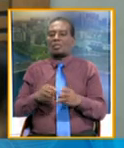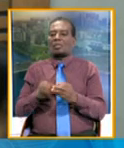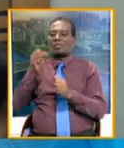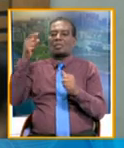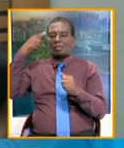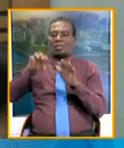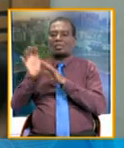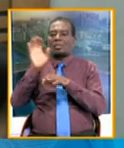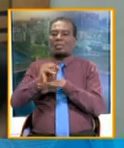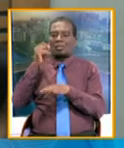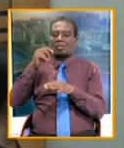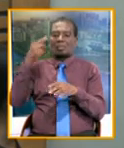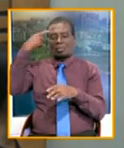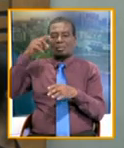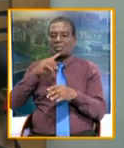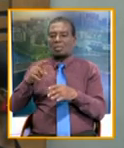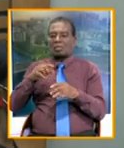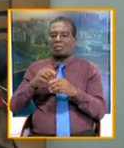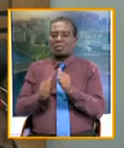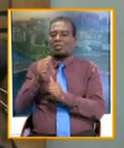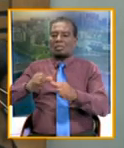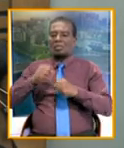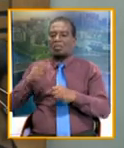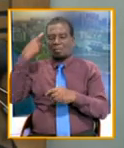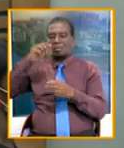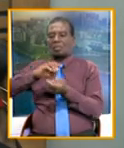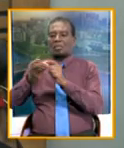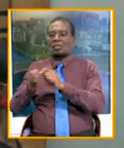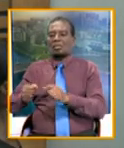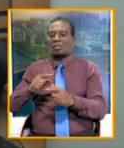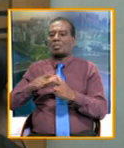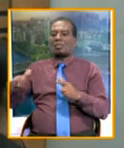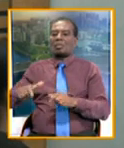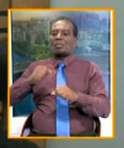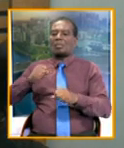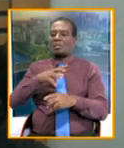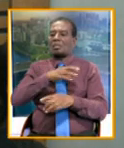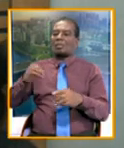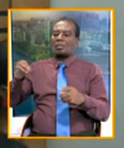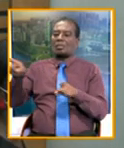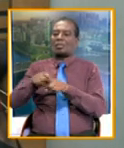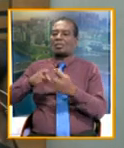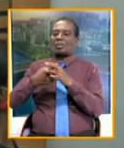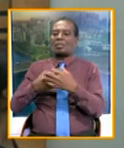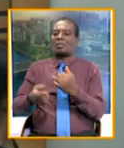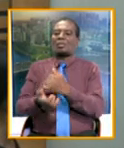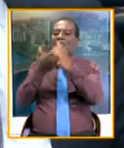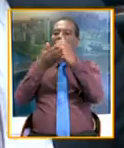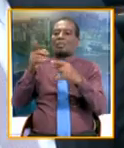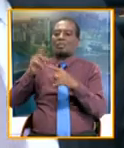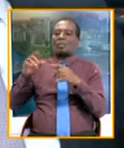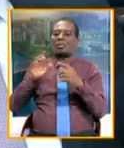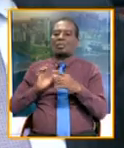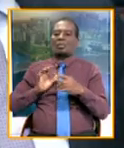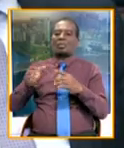pour être encore plus efficace dans la lutte contre la contrefaçon, pour améliorer leur efficacité et également commencer à soutenir davantage nos PME.